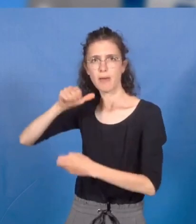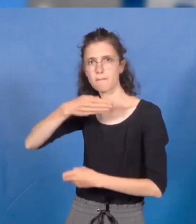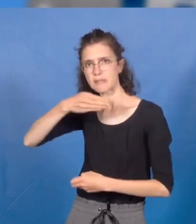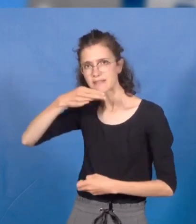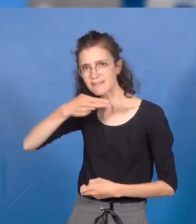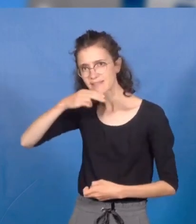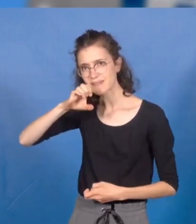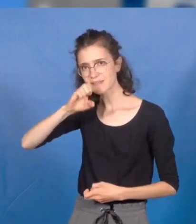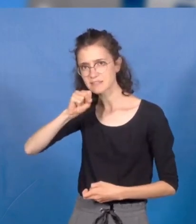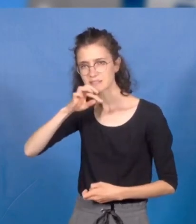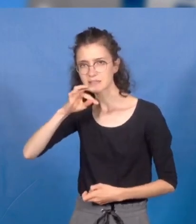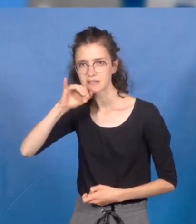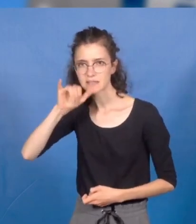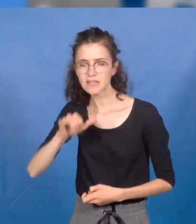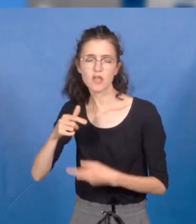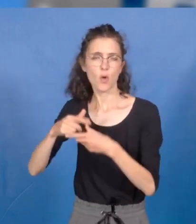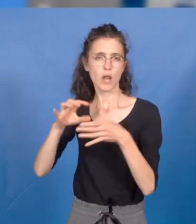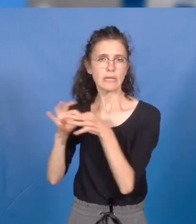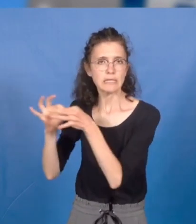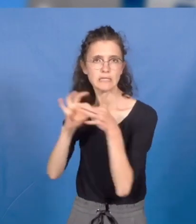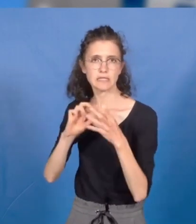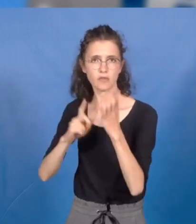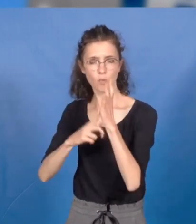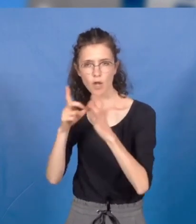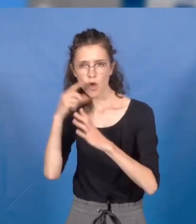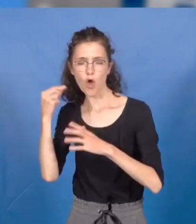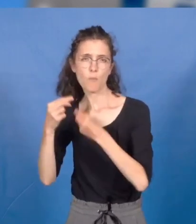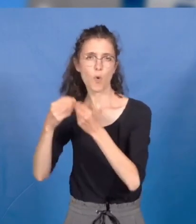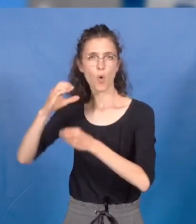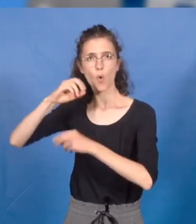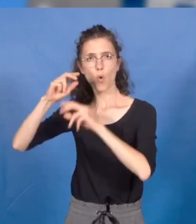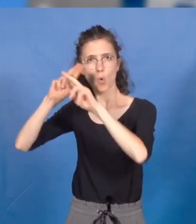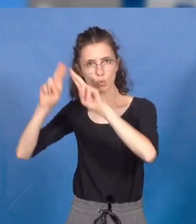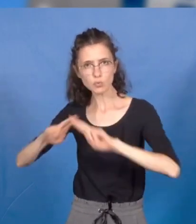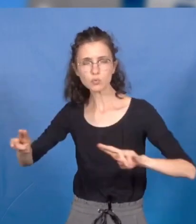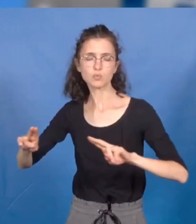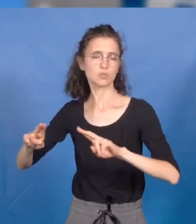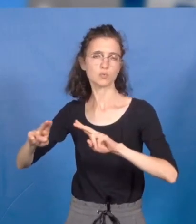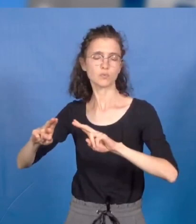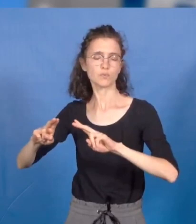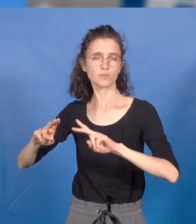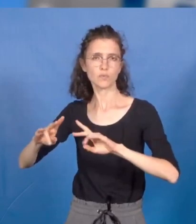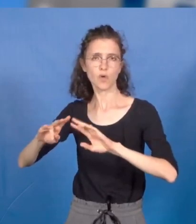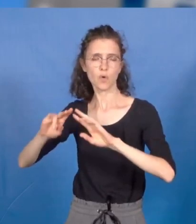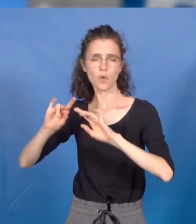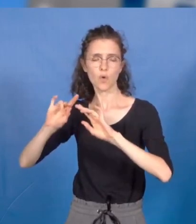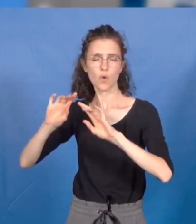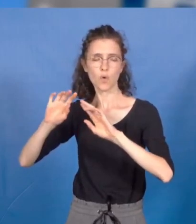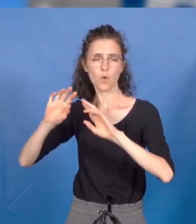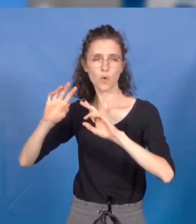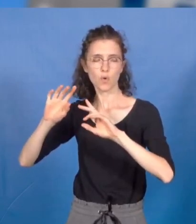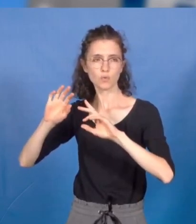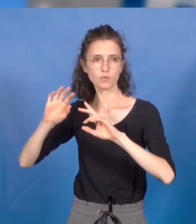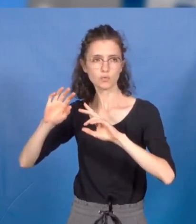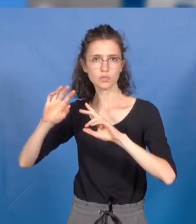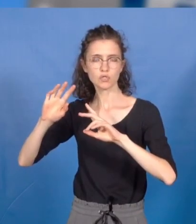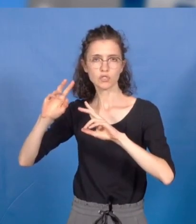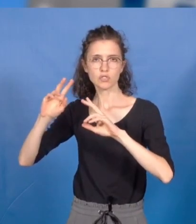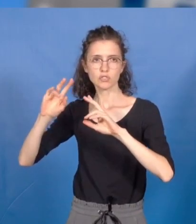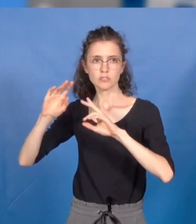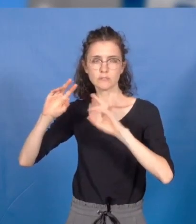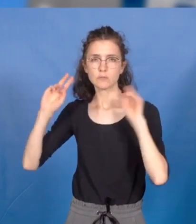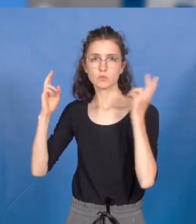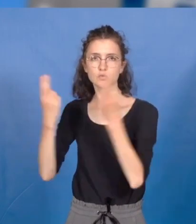comme l'ONU où la Commission européenne ont bien pointé les risques de biais discriminants de l'IA dans des dispositifs